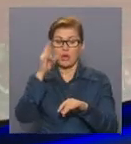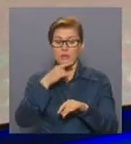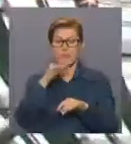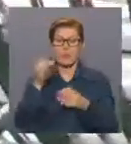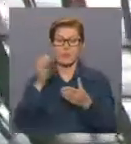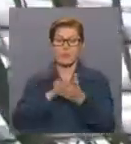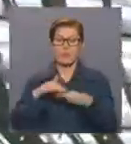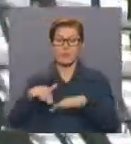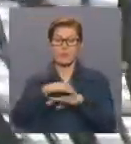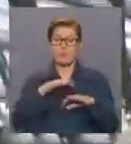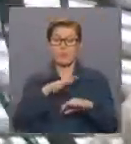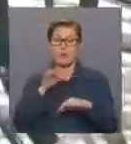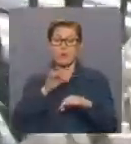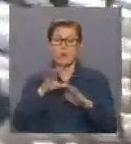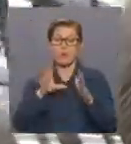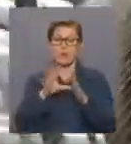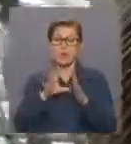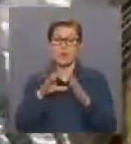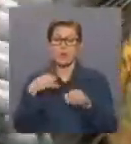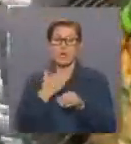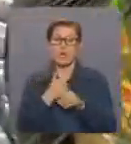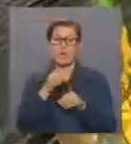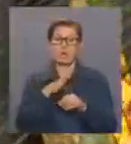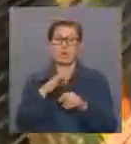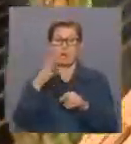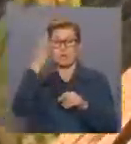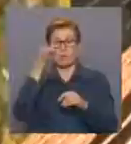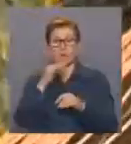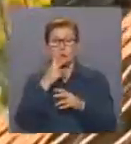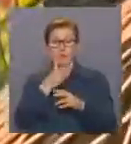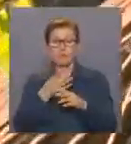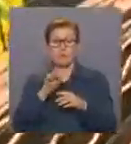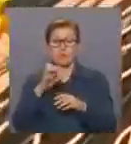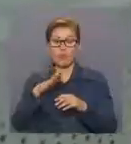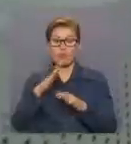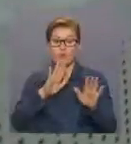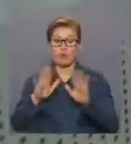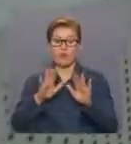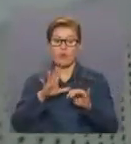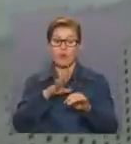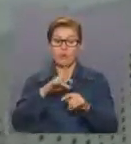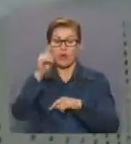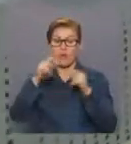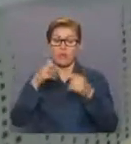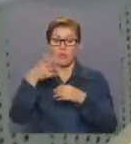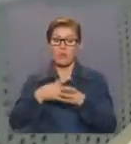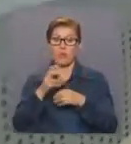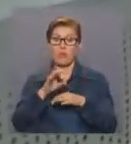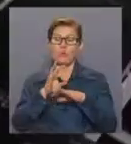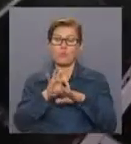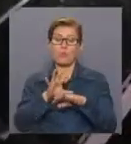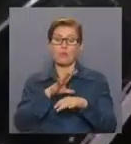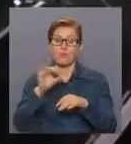танысу аймағы болады. Сондай-ақ энергияның негізгі түрлері ұсынылады. Кейін Нұрсұлтан Назарбаев көрме кешенінің конгресс орталығына барды. Ол